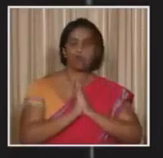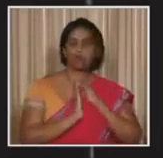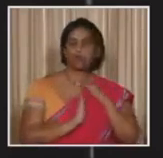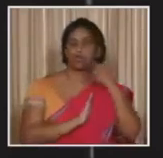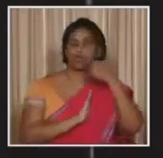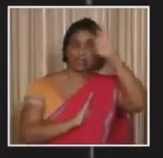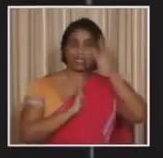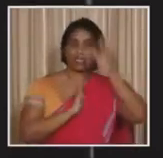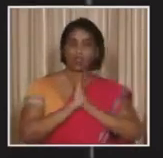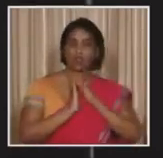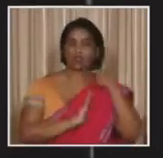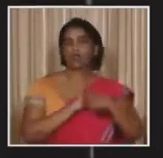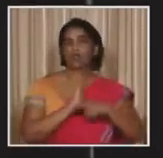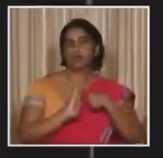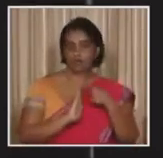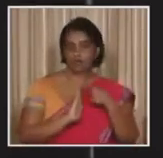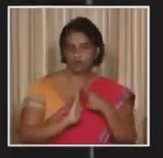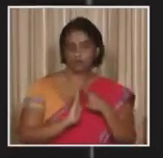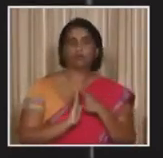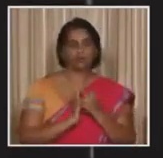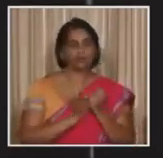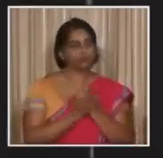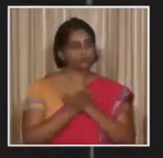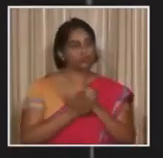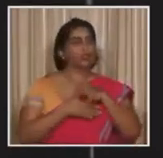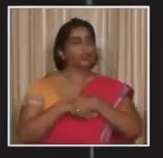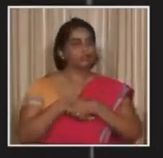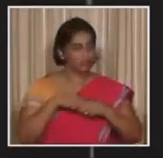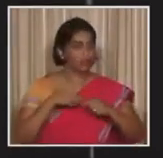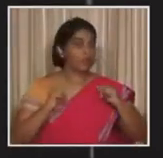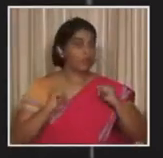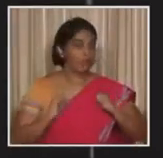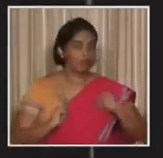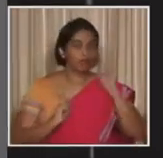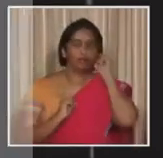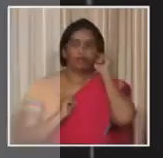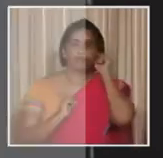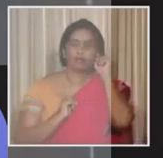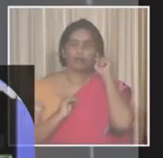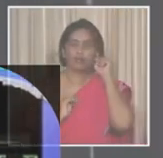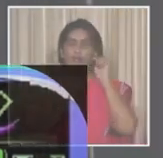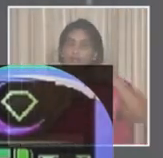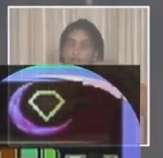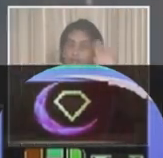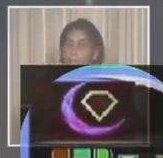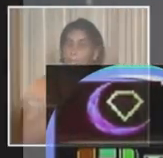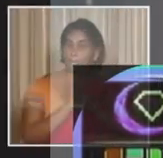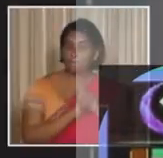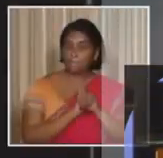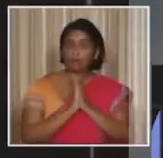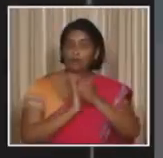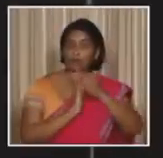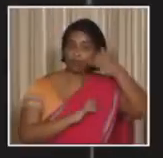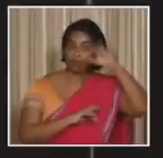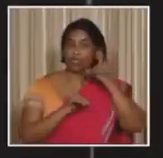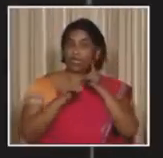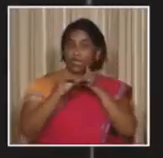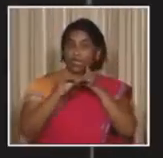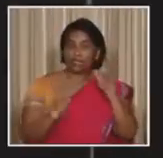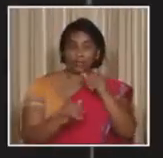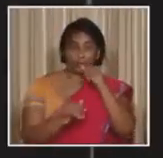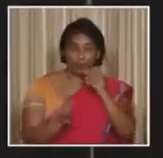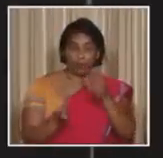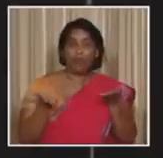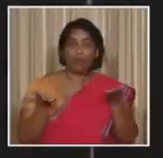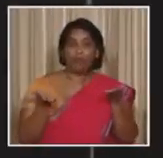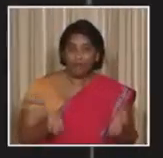වැව් දකින්න පුළුවන්ද? එන්නේ ඒක නිසා තමයි මේක සිංහල බෞද්ධ රට කියලා කියන්නේ. ඒකට මම හිතන්නේ සියලුම ජාතීන් ආඩම්බරයෙන්. නමුත් ඒ පැරණි